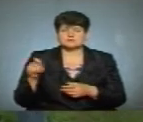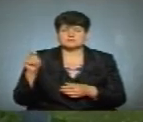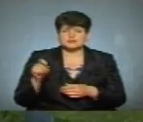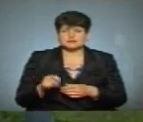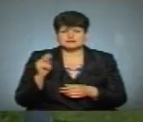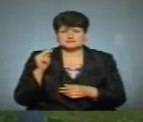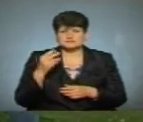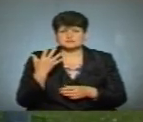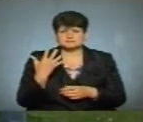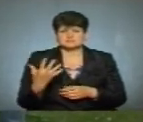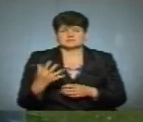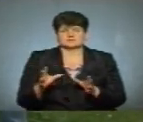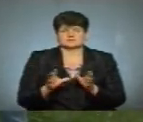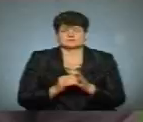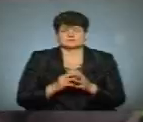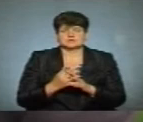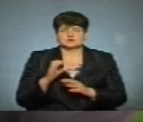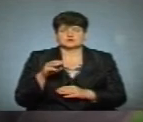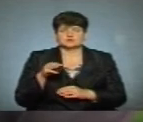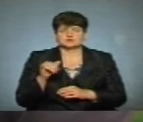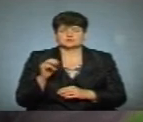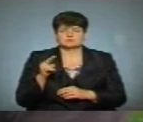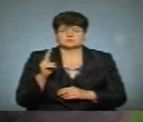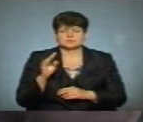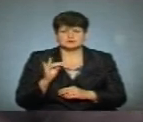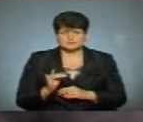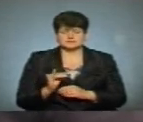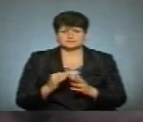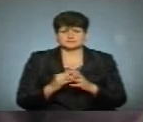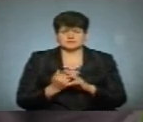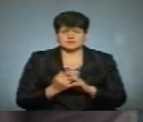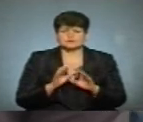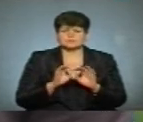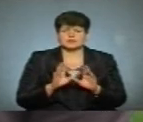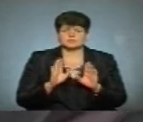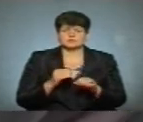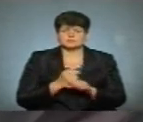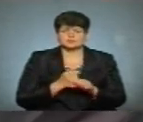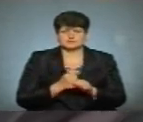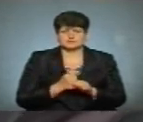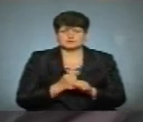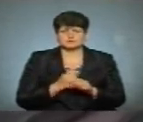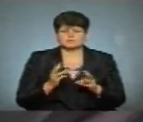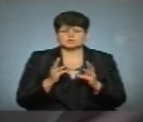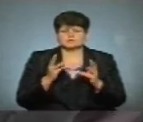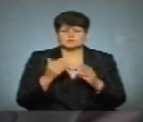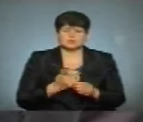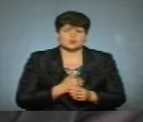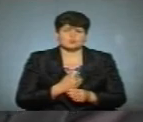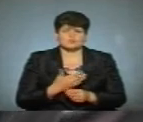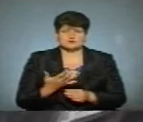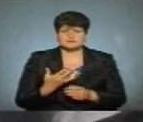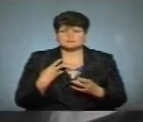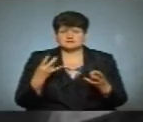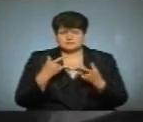із 5 односельчанами із Ступок. Чоловік розповідає, як працюватиме пожежником-добровольцем. В першу чергу нам треба